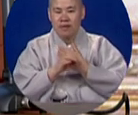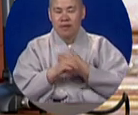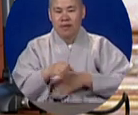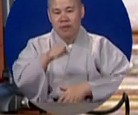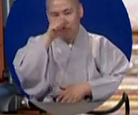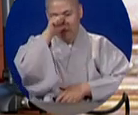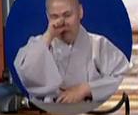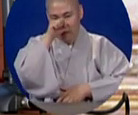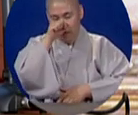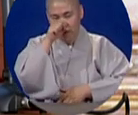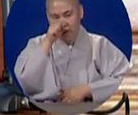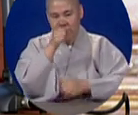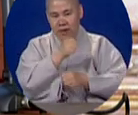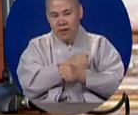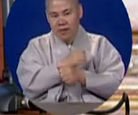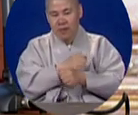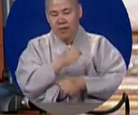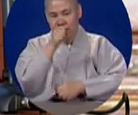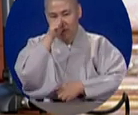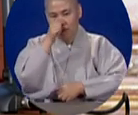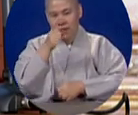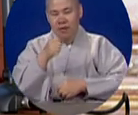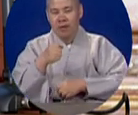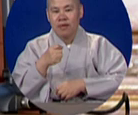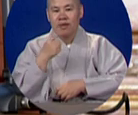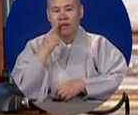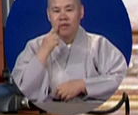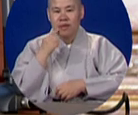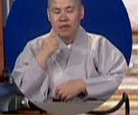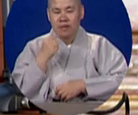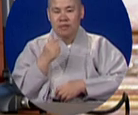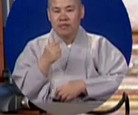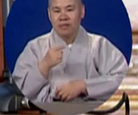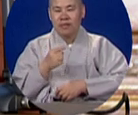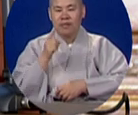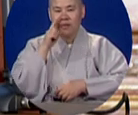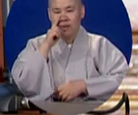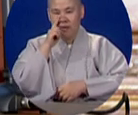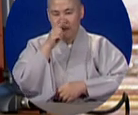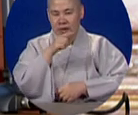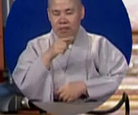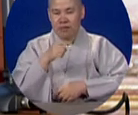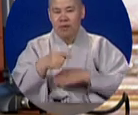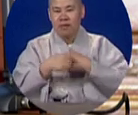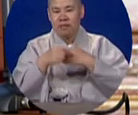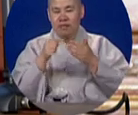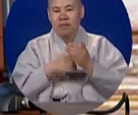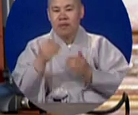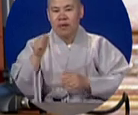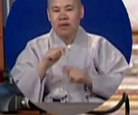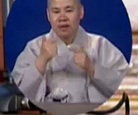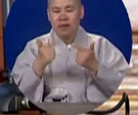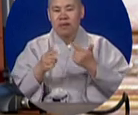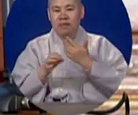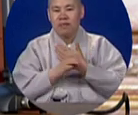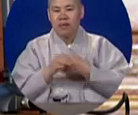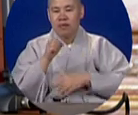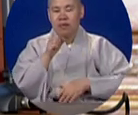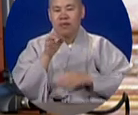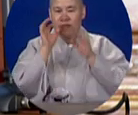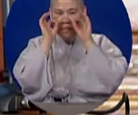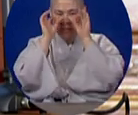좋아한다는 좋다는 집착 나쁘다는 집착을 안 일으키면 보더라도